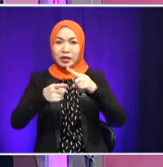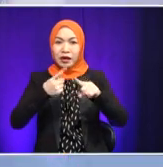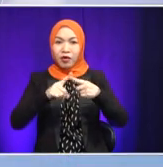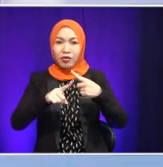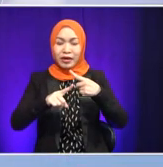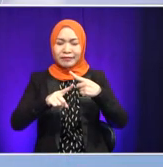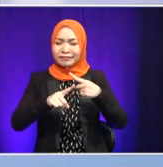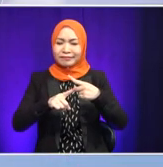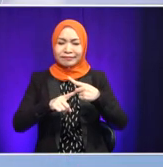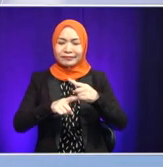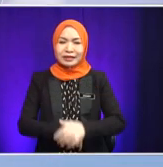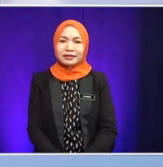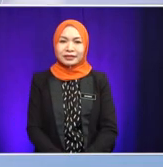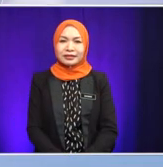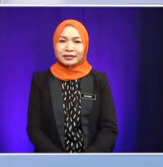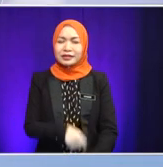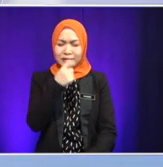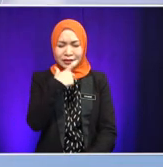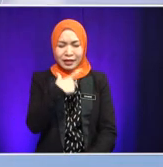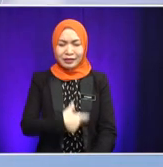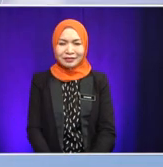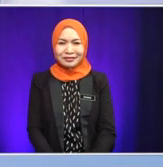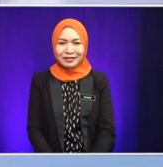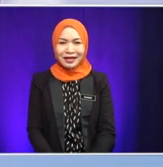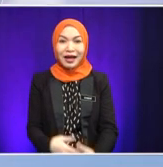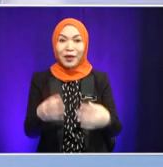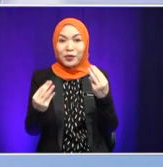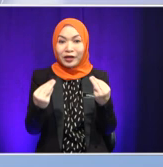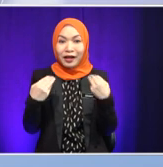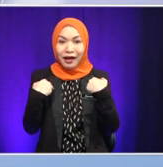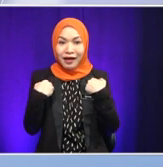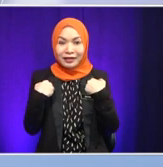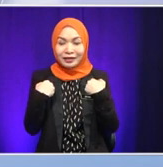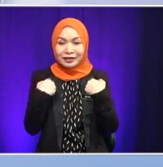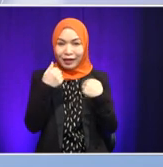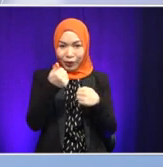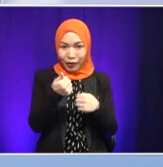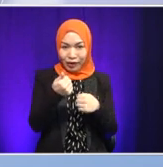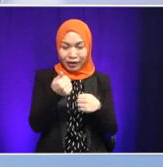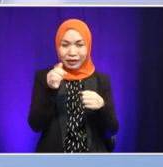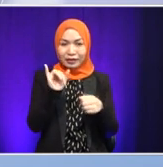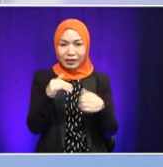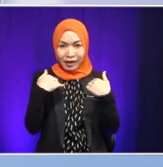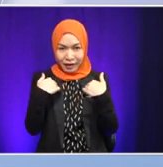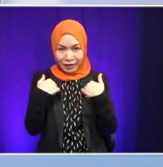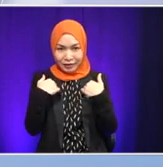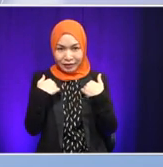diri oke mungkin dekat sini mungkin ada apa Jiran mungkin ada di antara kalangan masyarakat